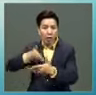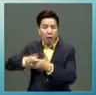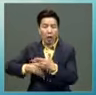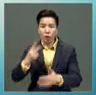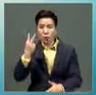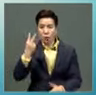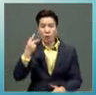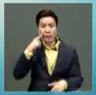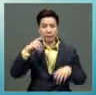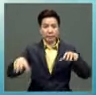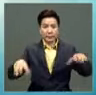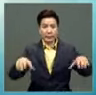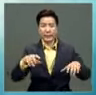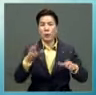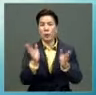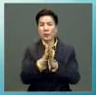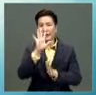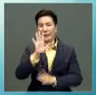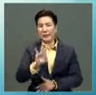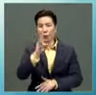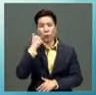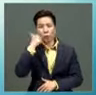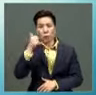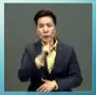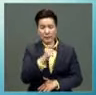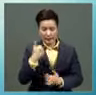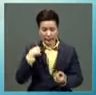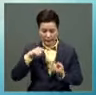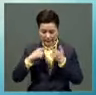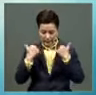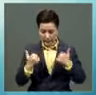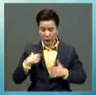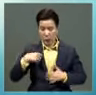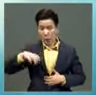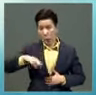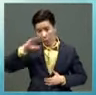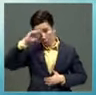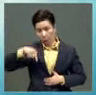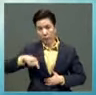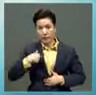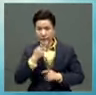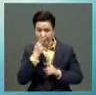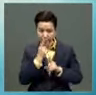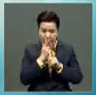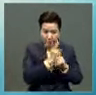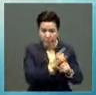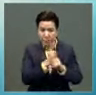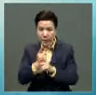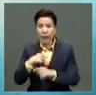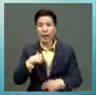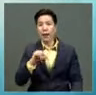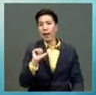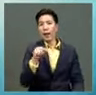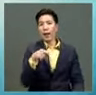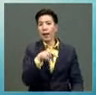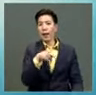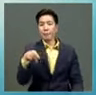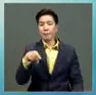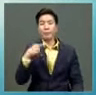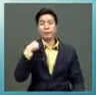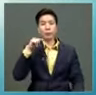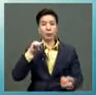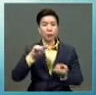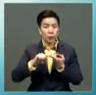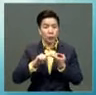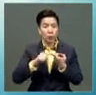2ที่สิ่งเหล่านี้ทางกรมควบคุมโรคจะติดตามผ่านทางแอปของผ่าน